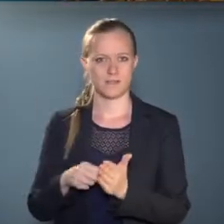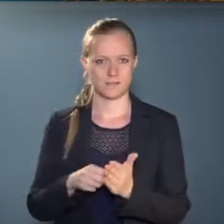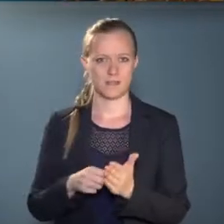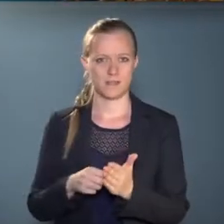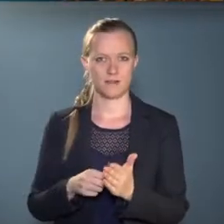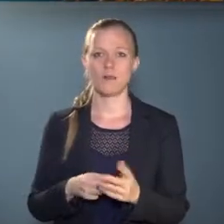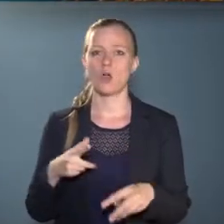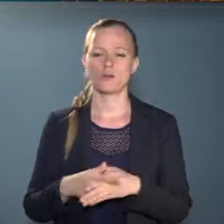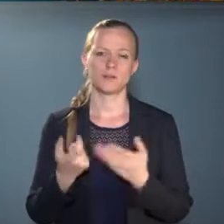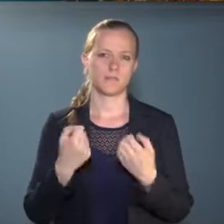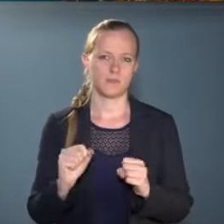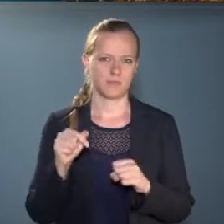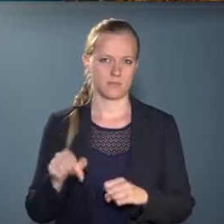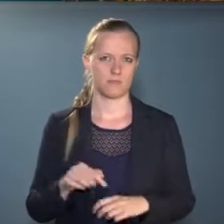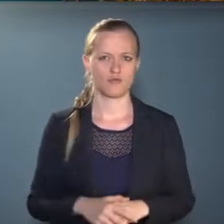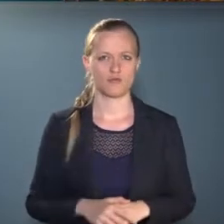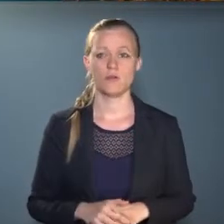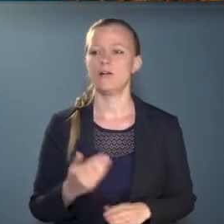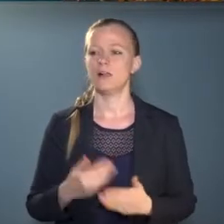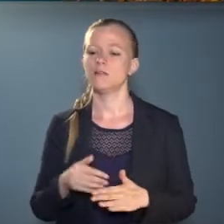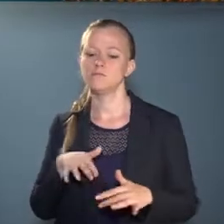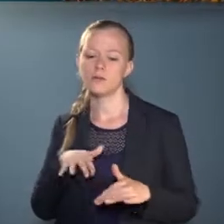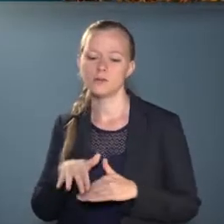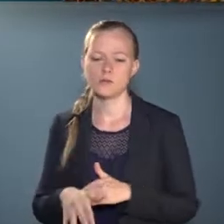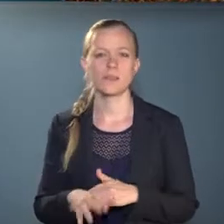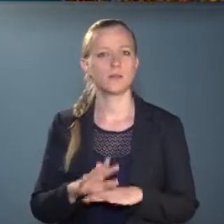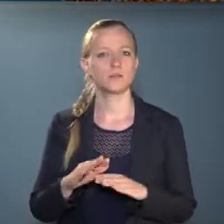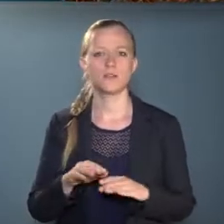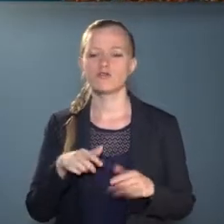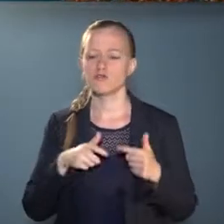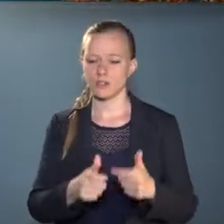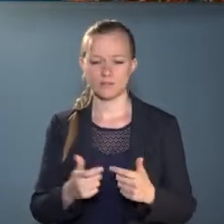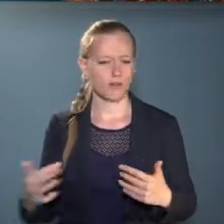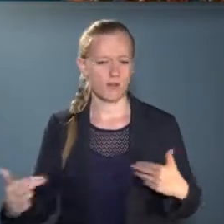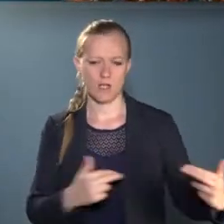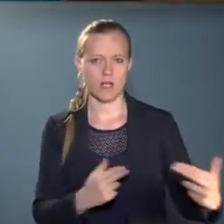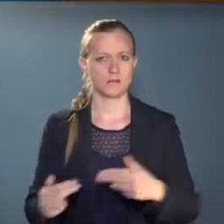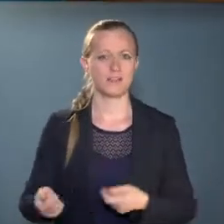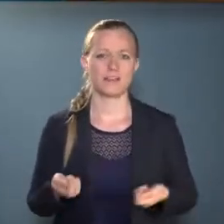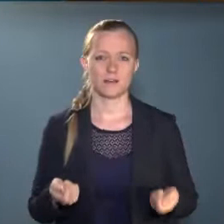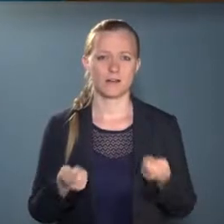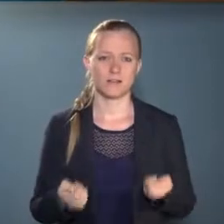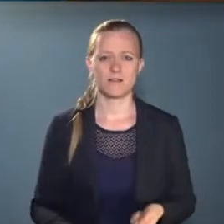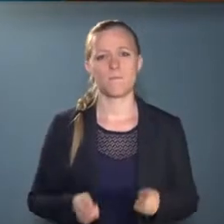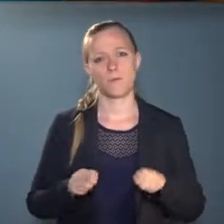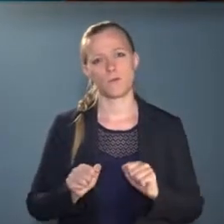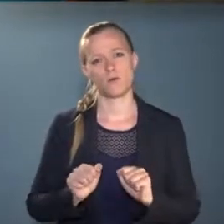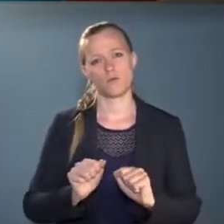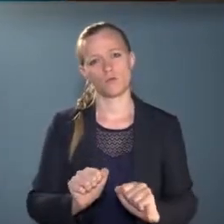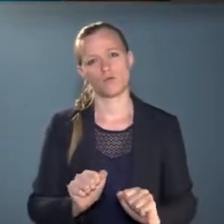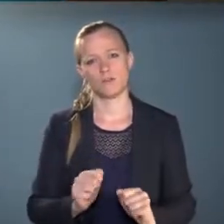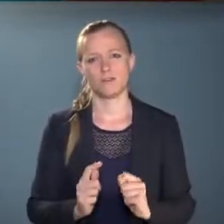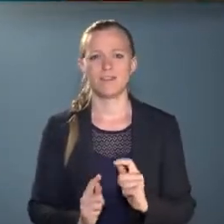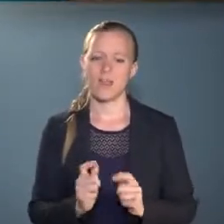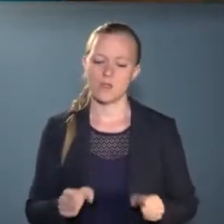az akadálymentesítés, hogy meg lehessen közelíteni a sétány minden oldalról, kerekesszékkel, babakocsival,